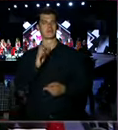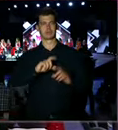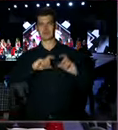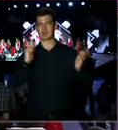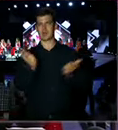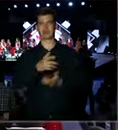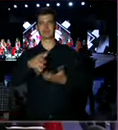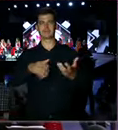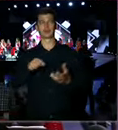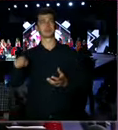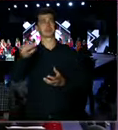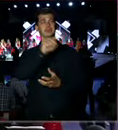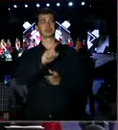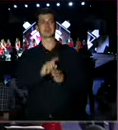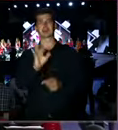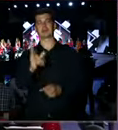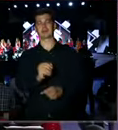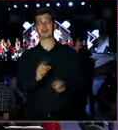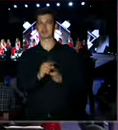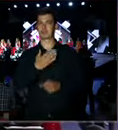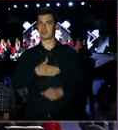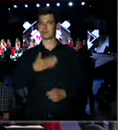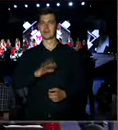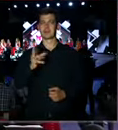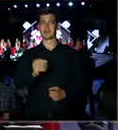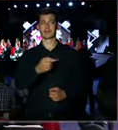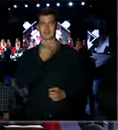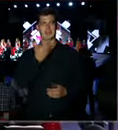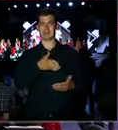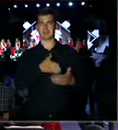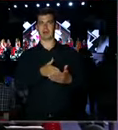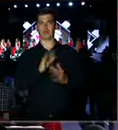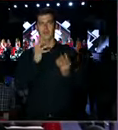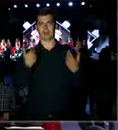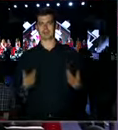świecie również są piękne, mogą się podobać, no bo przecież piękno nie ma